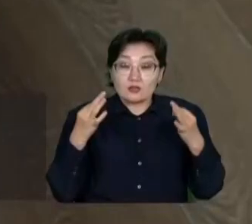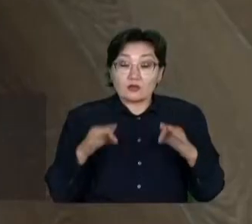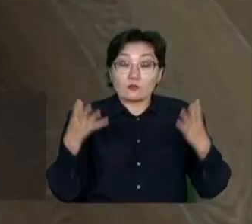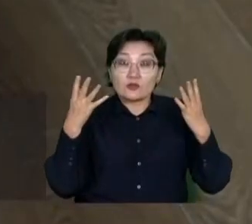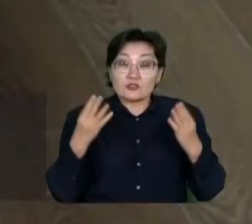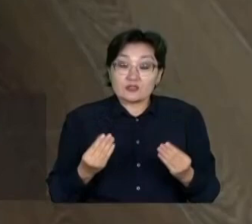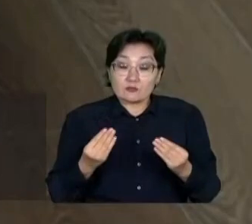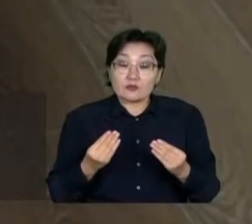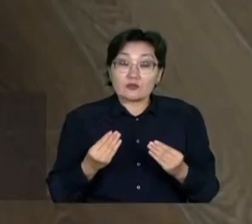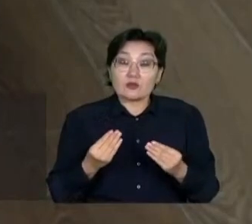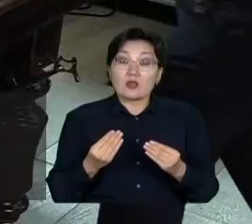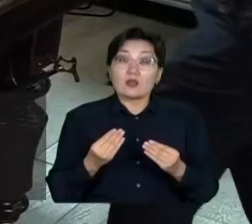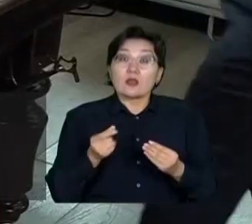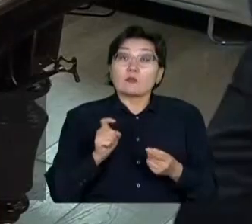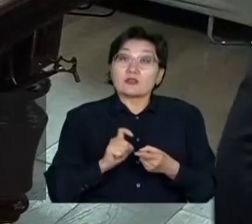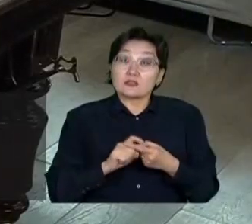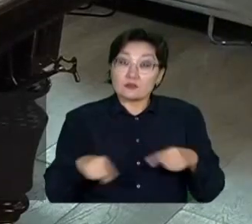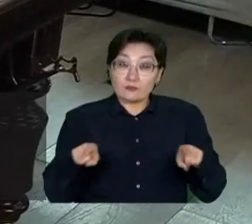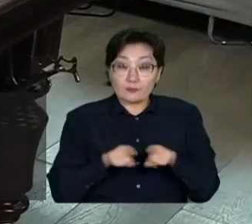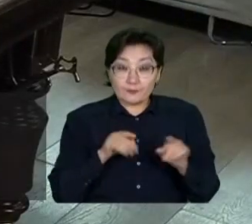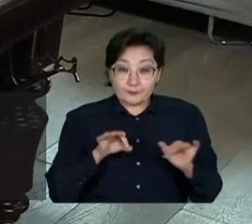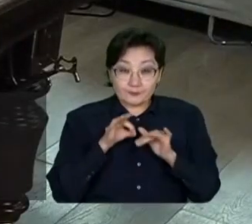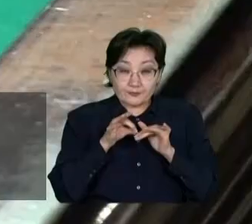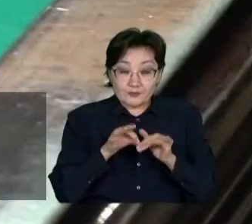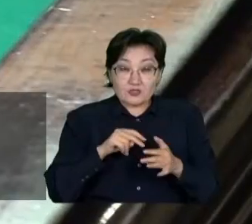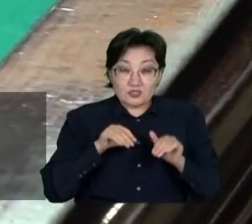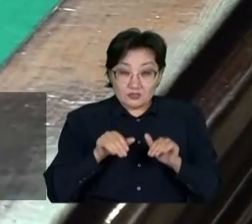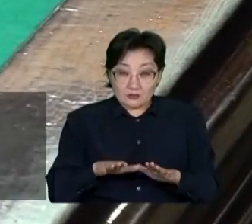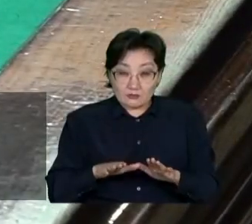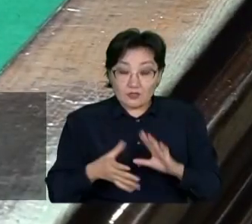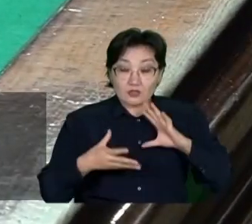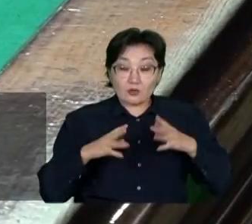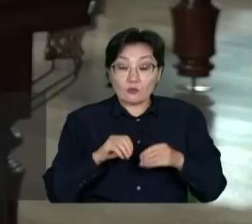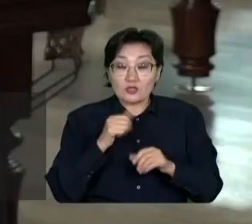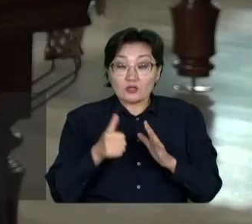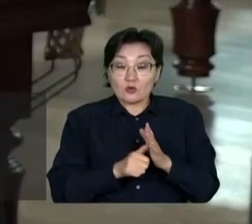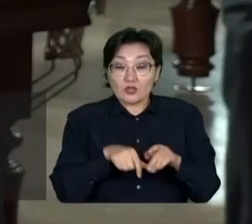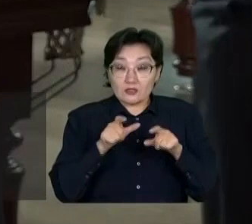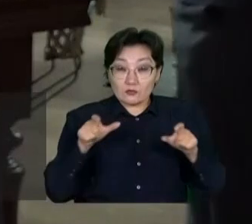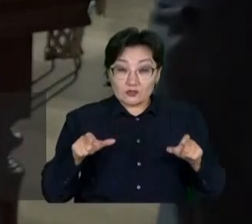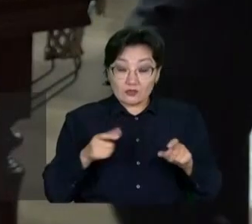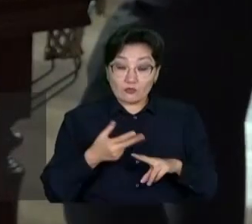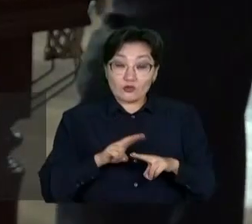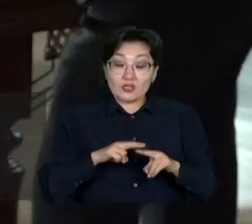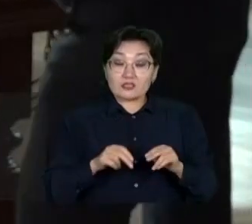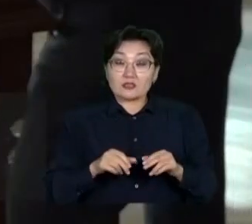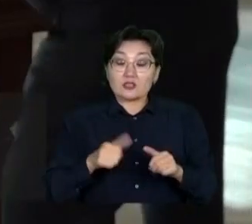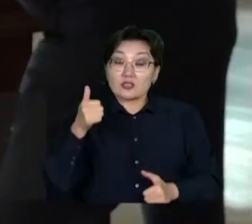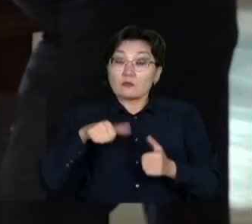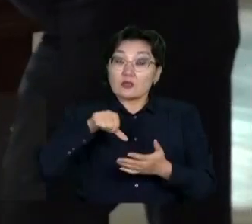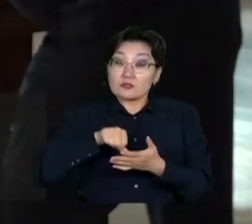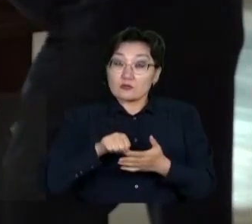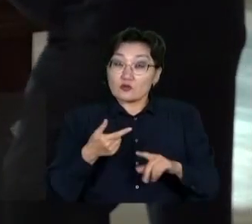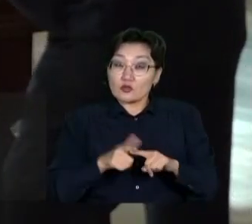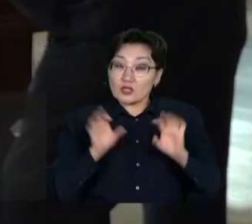мерекесінің, тұғырлы мерекенің қарсаңында осындай іс-шара ұйымдастырып отырмыз. Жалпы 16 адам осыған қатысып отыр. Бұл енді